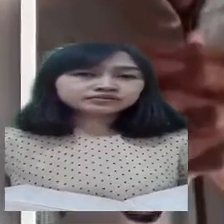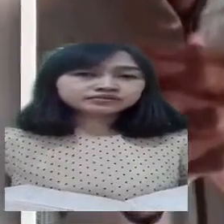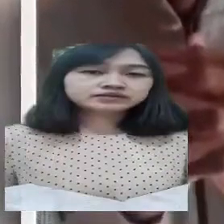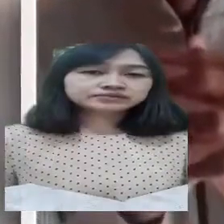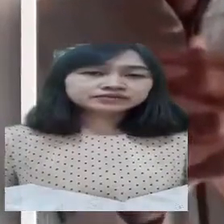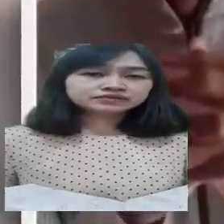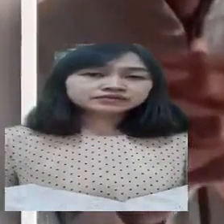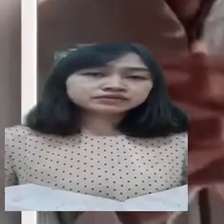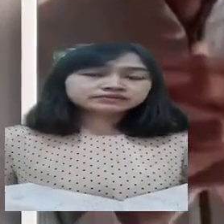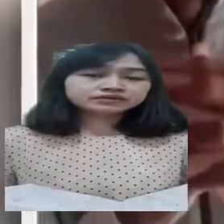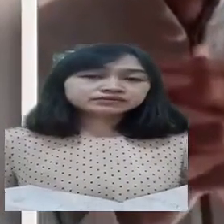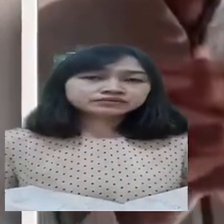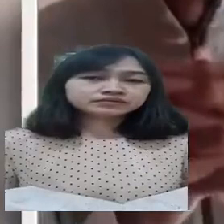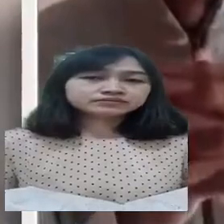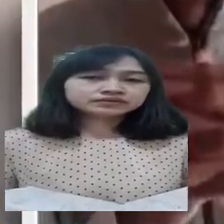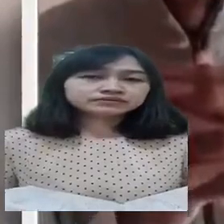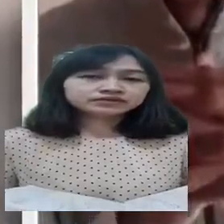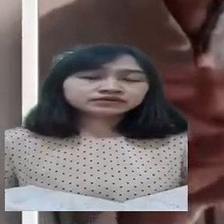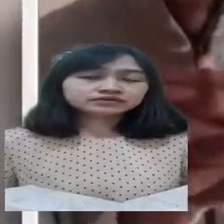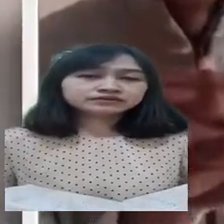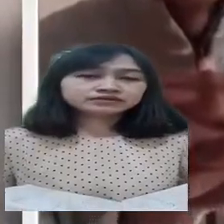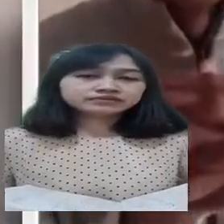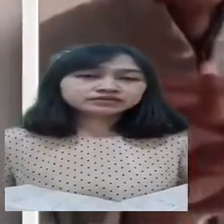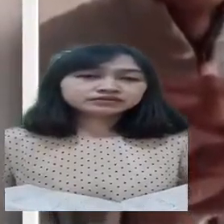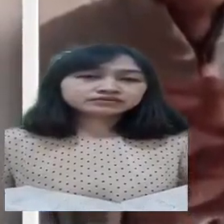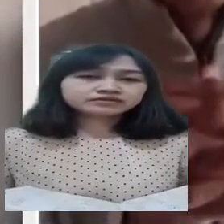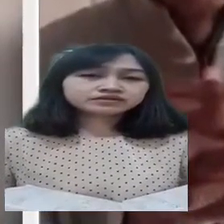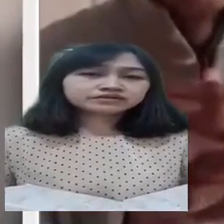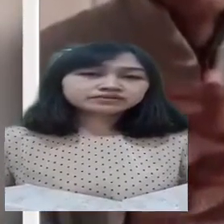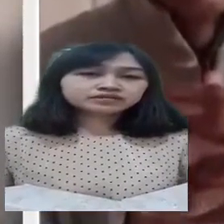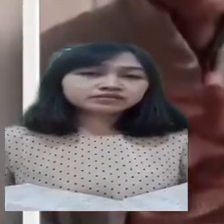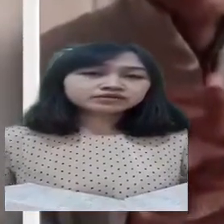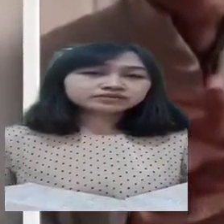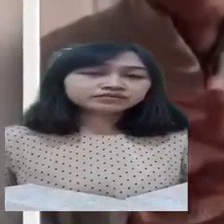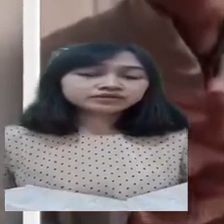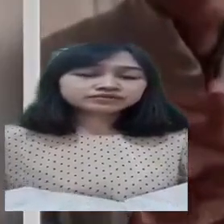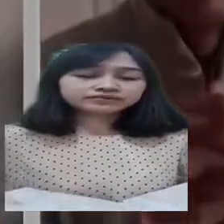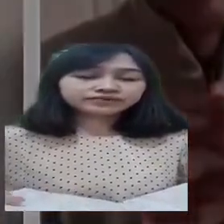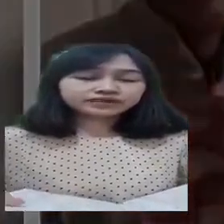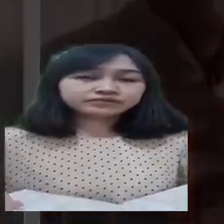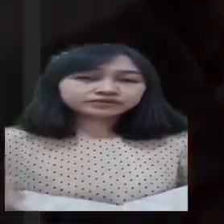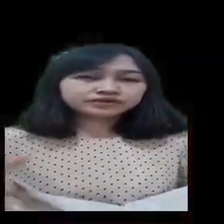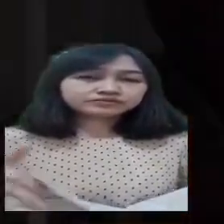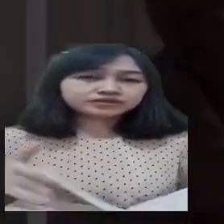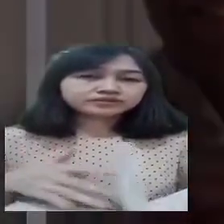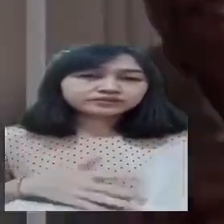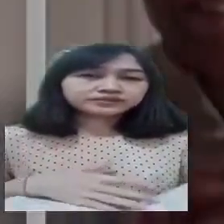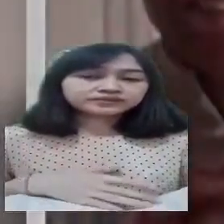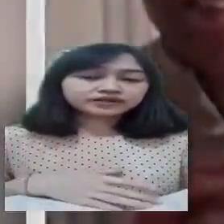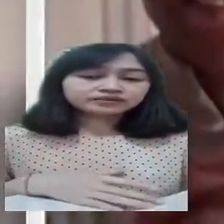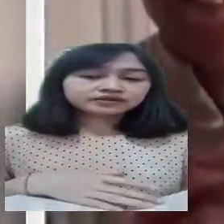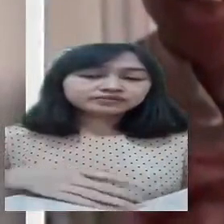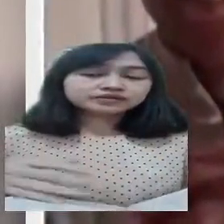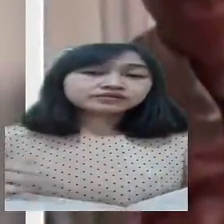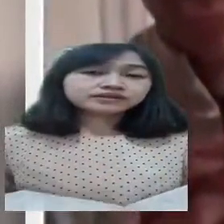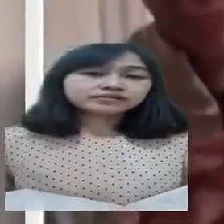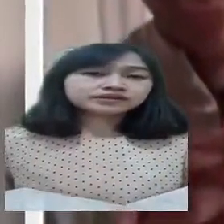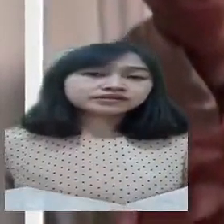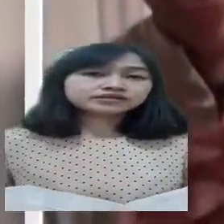E ancora, ribadisce, voi mi volete morto, ma non riuscirete a uccidere le mie idee.